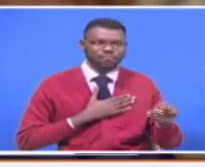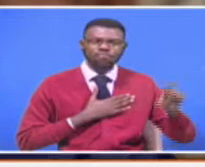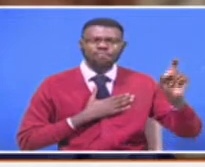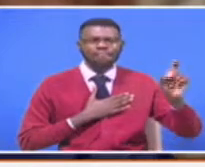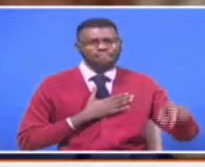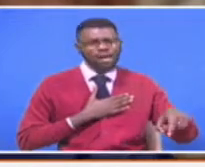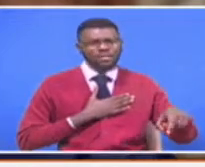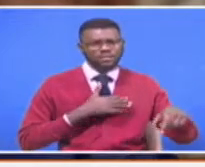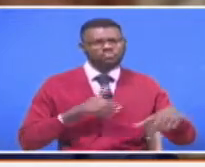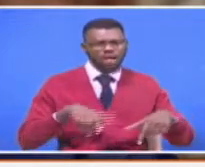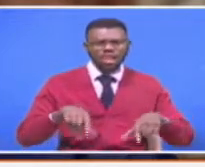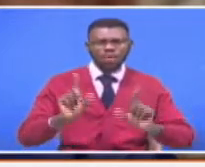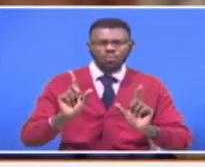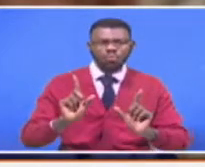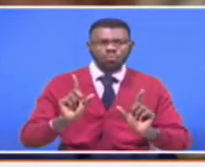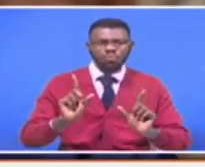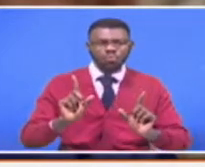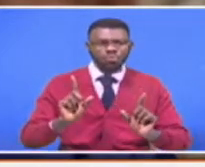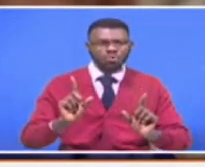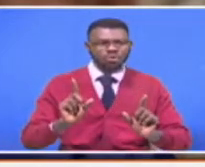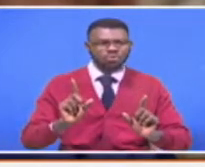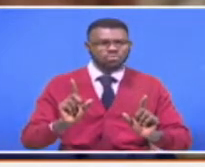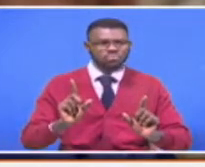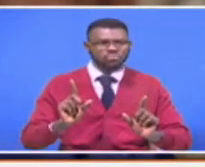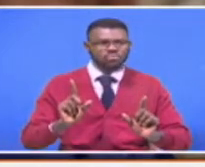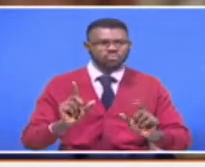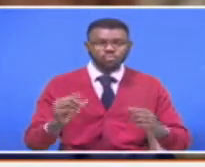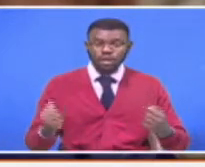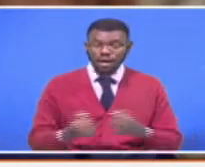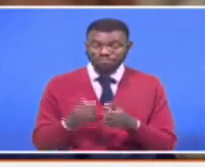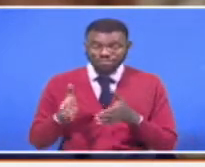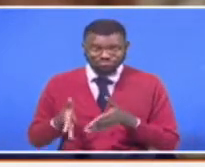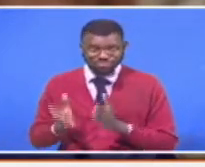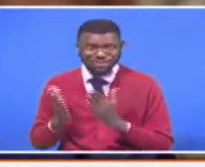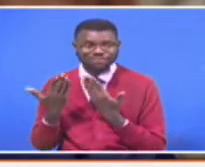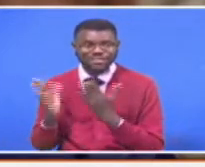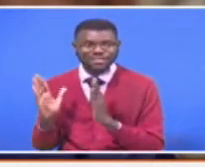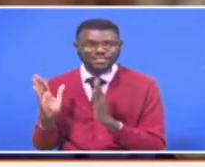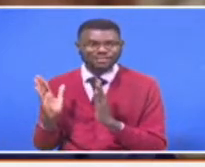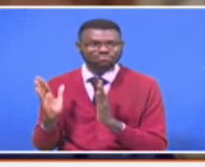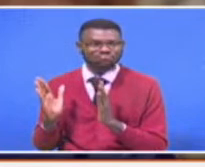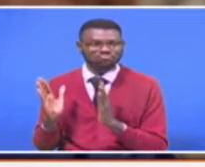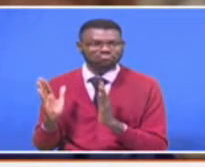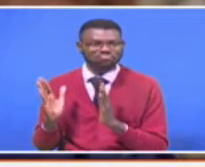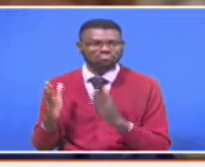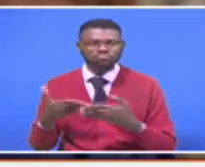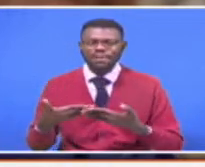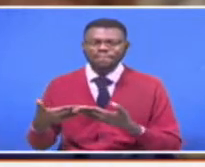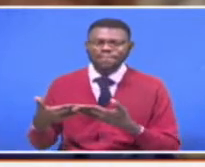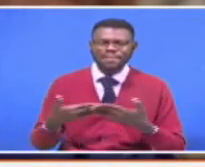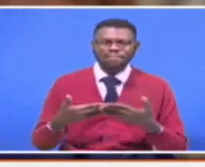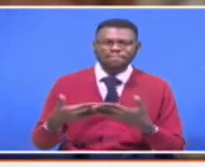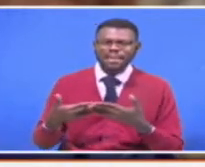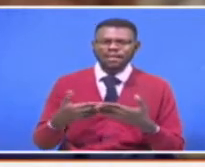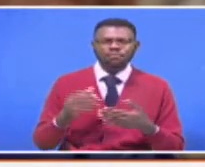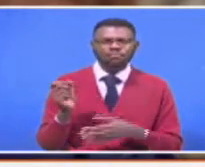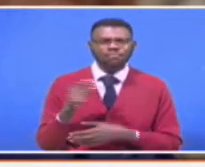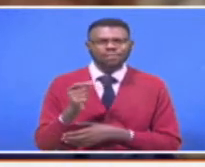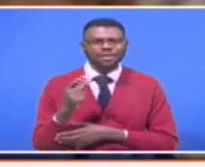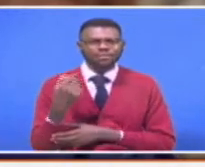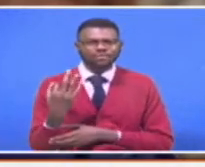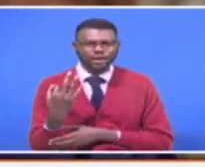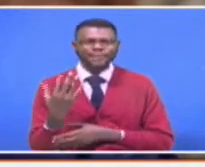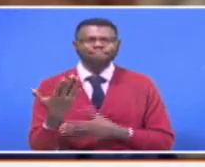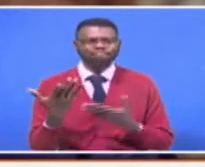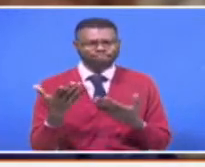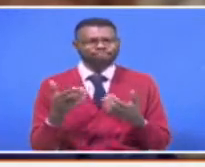waruhusu. So long as umejifungua na mtoto amefikisha, tuseme hata kama ni 3 months, iko